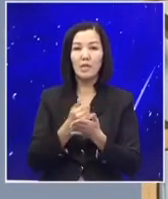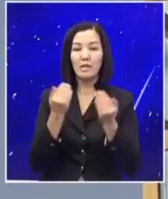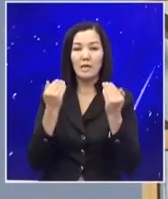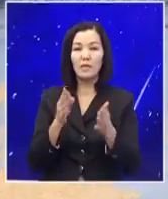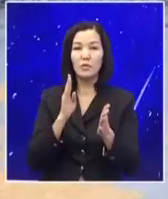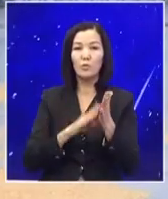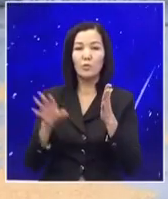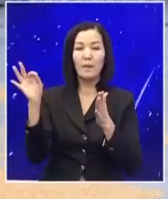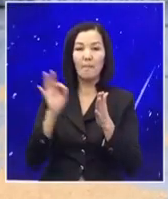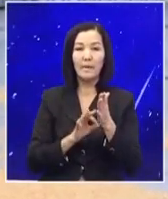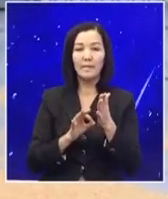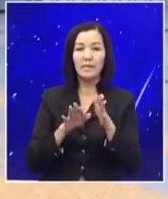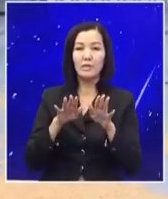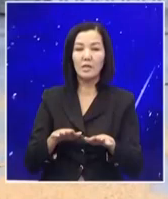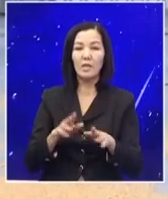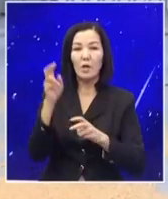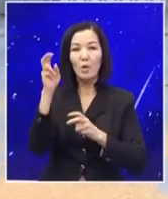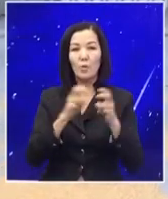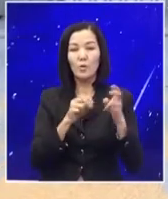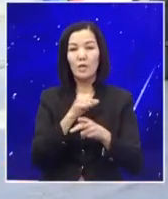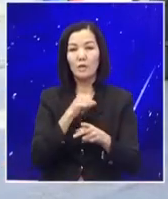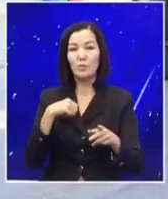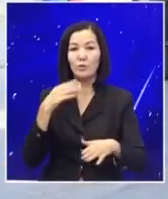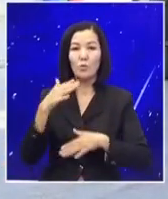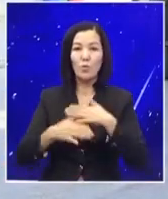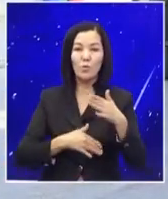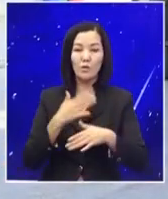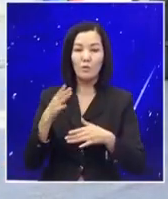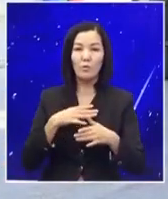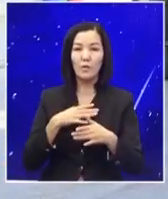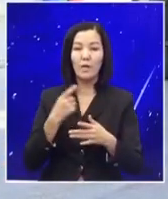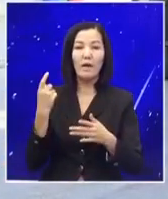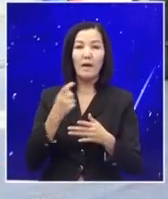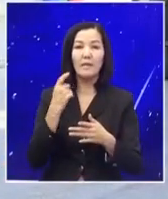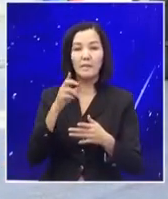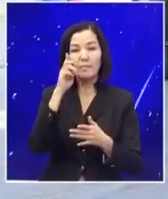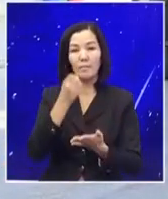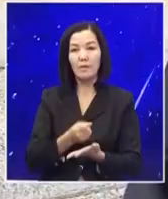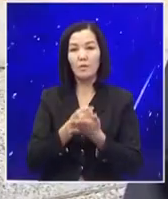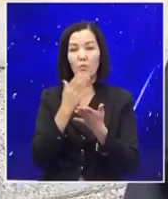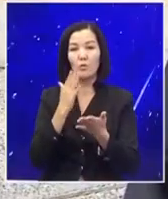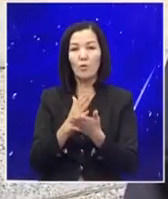соның 90%-ын жергілікті өнеркәсіп орны өңдеп отыр. Шаруаларға мемлекеттен қолдау